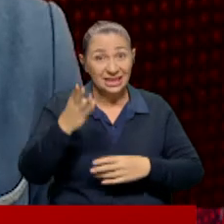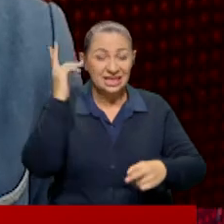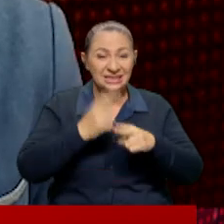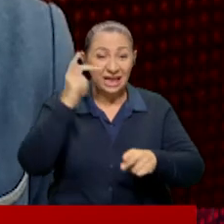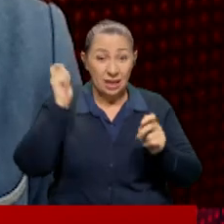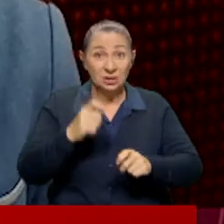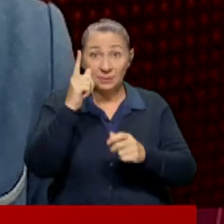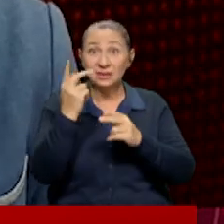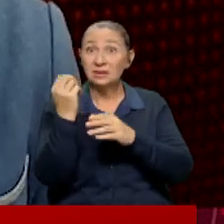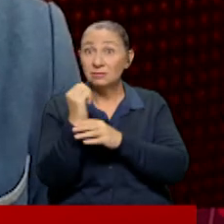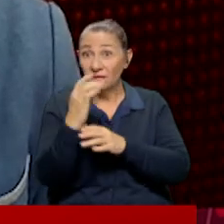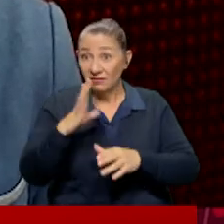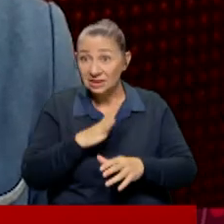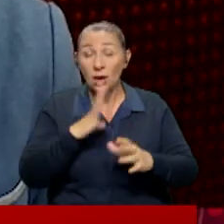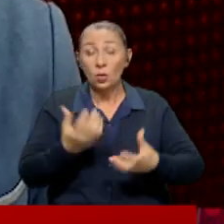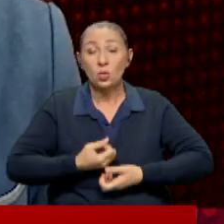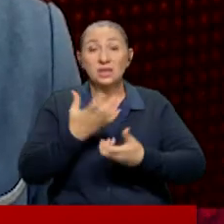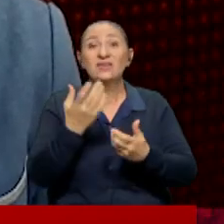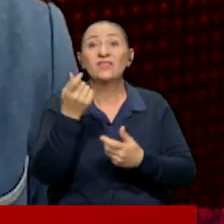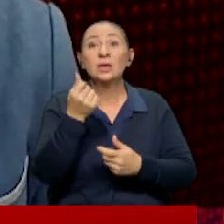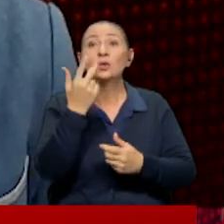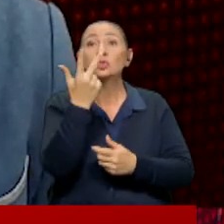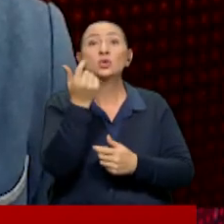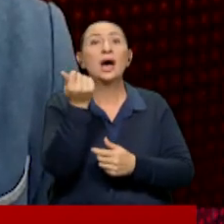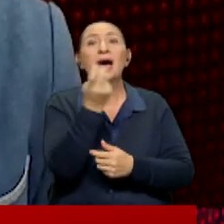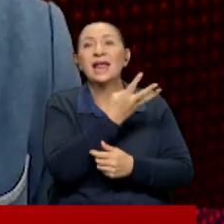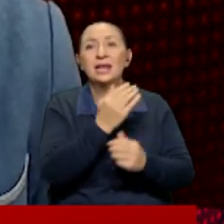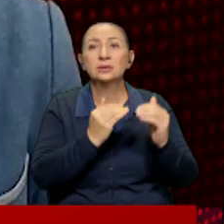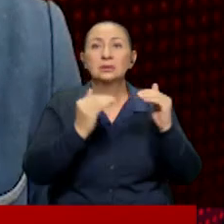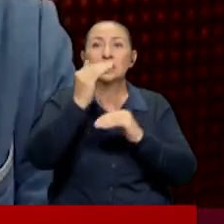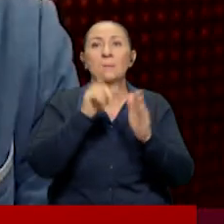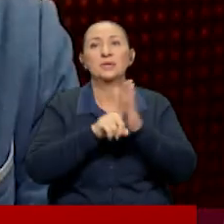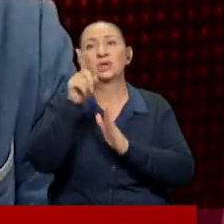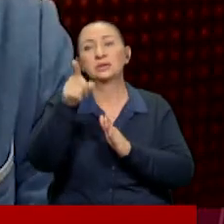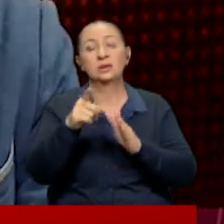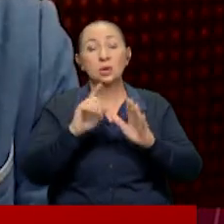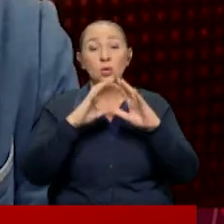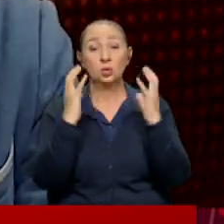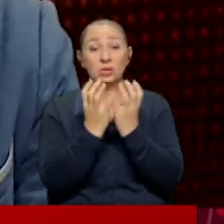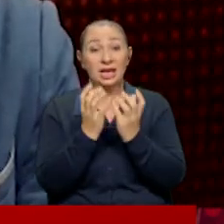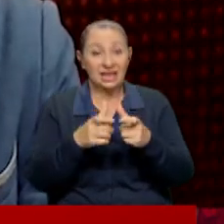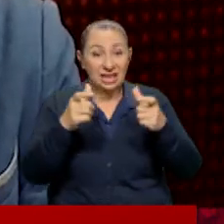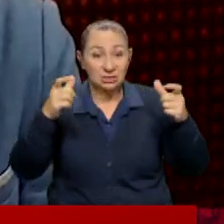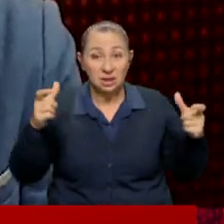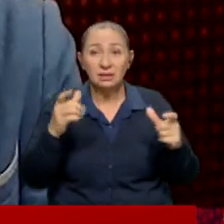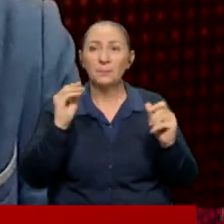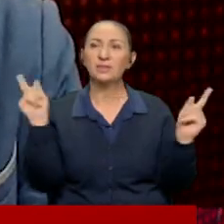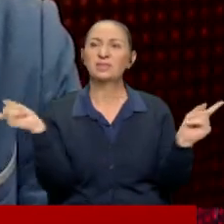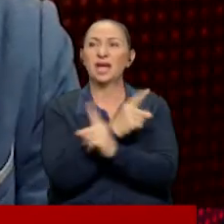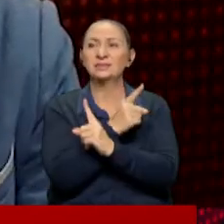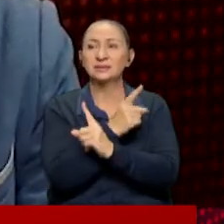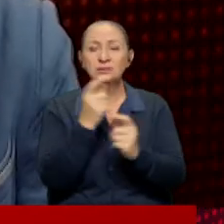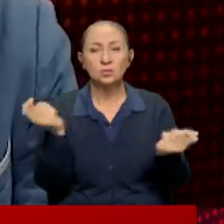bir kabiliyeti varsa özellikle üretici fiyatlarında 3 haneli rakamlara kadar taşımayı başarmıştır. Küresel gelişmelere tam ters